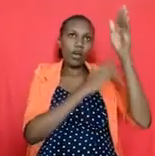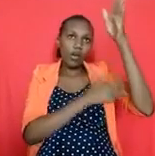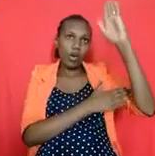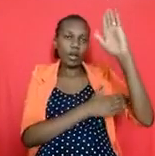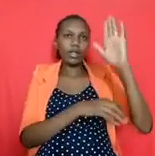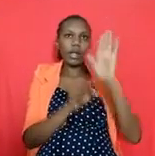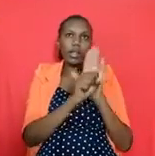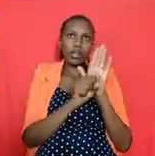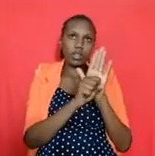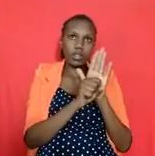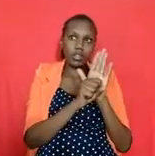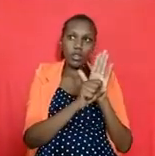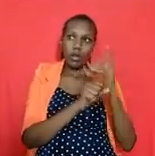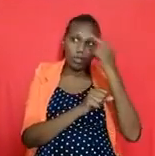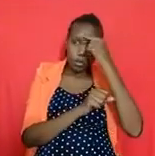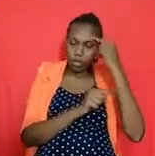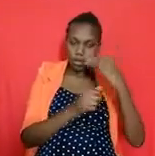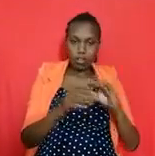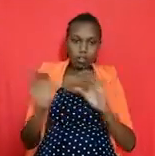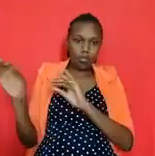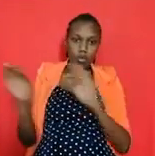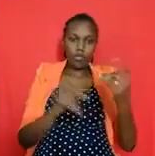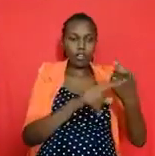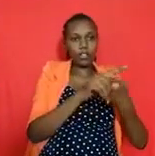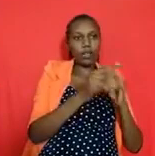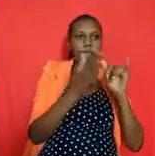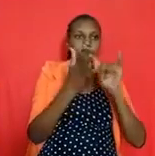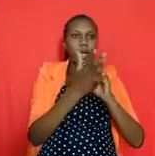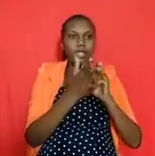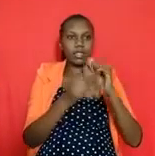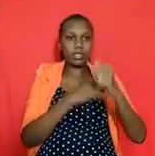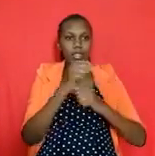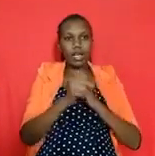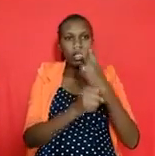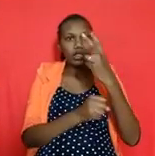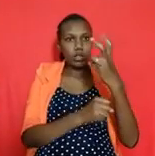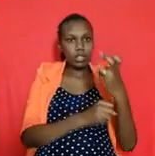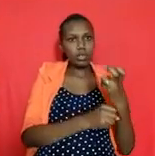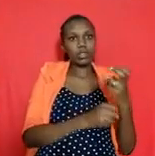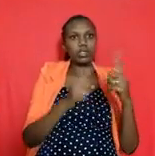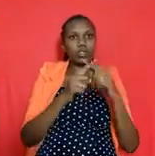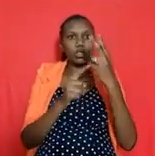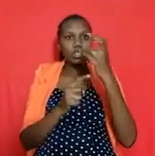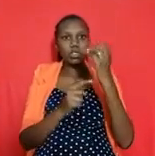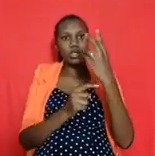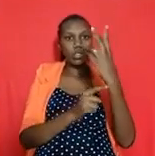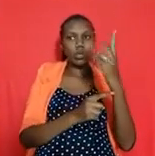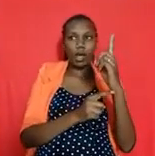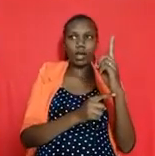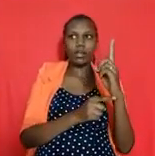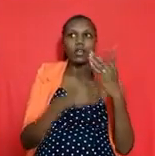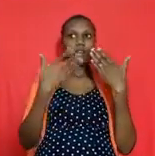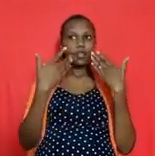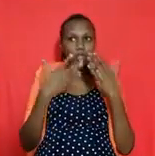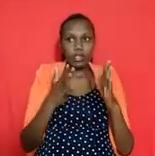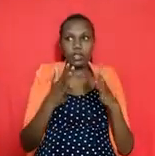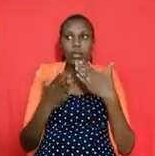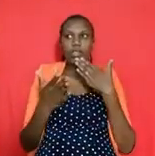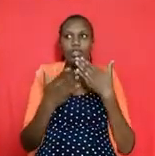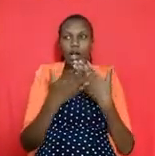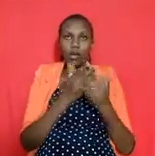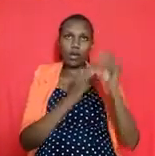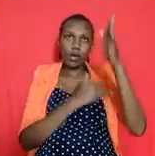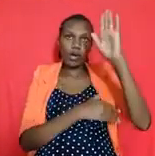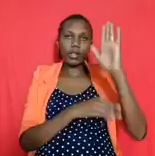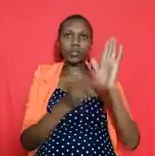ngatho ni gutukirie kuma mwako ucio wa 2020 na COVID ndigithirite ketucokerie ngai